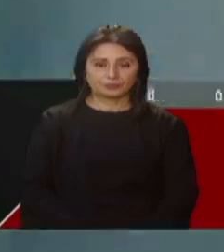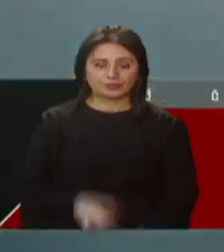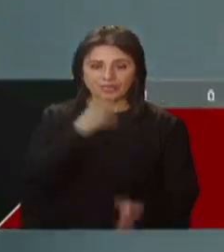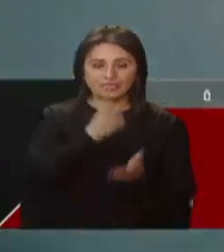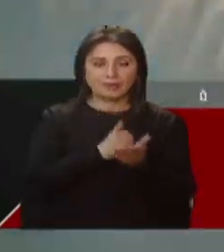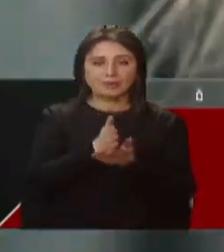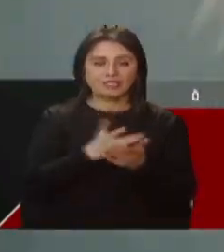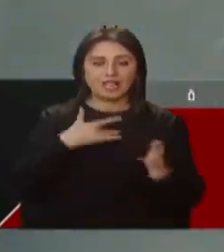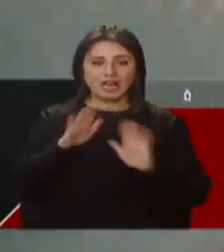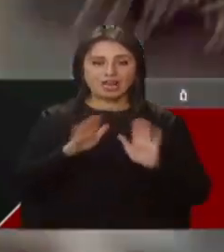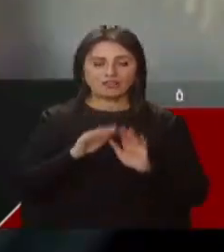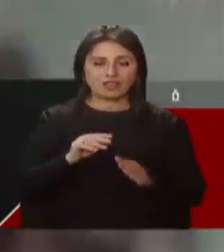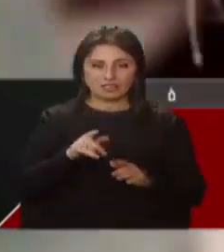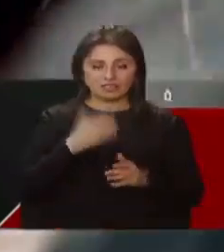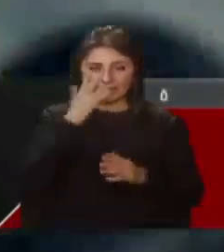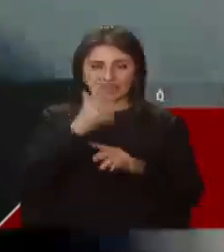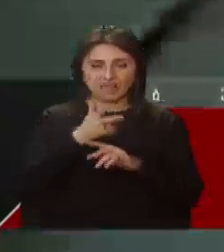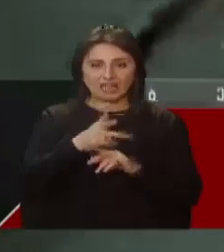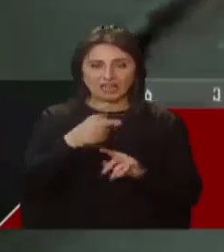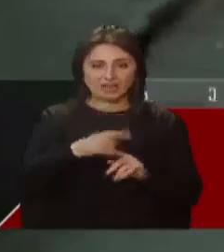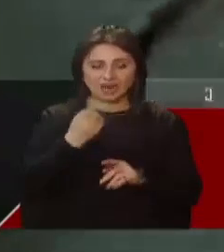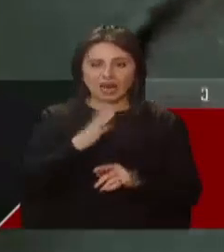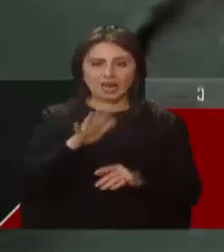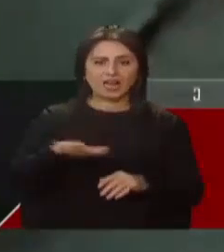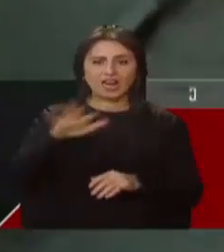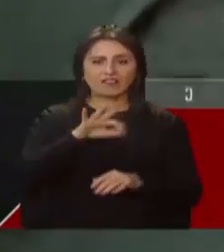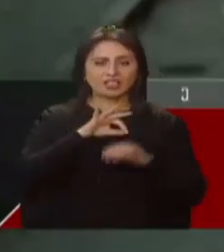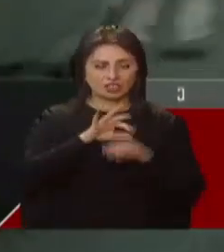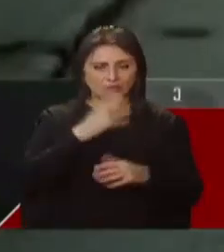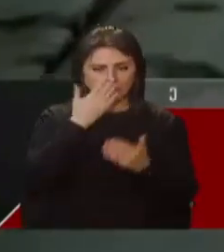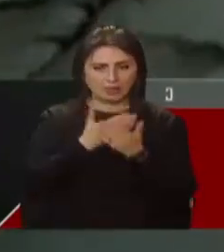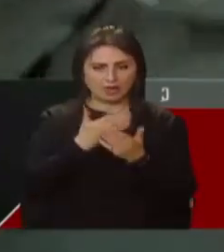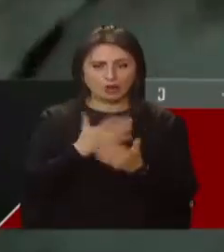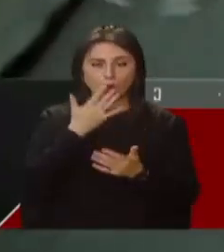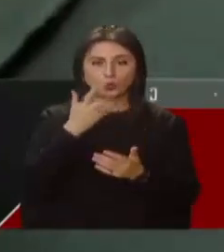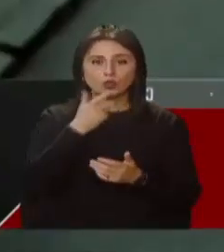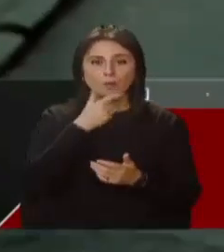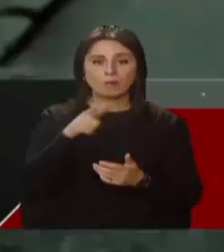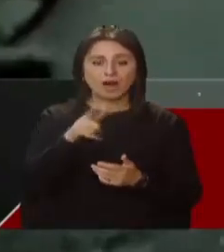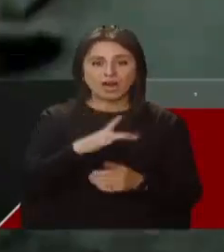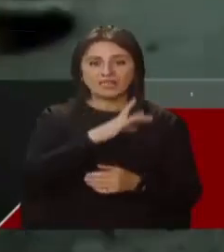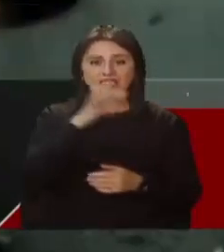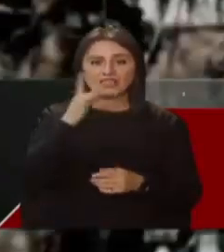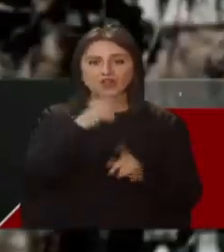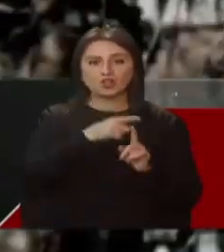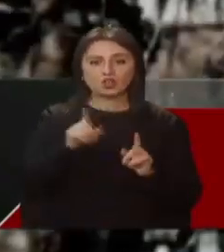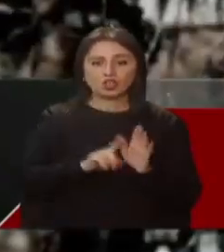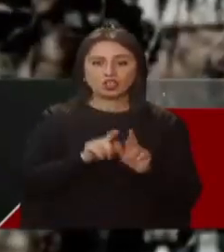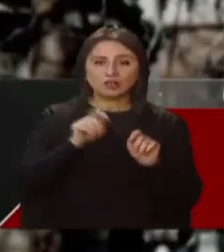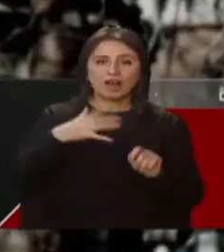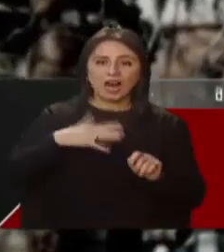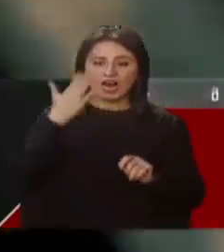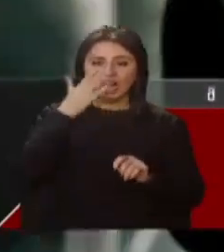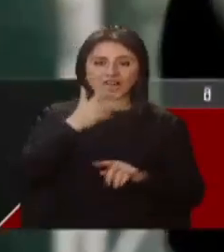წლების მანძილზე რეჟისორის ნამუშევრების რეტროსპექტივა არაერთ ქვეყანაში ჩატარდა. უცხოელი მაყურებელი საბჭოთა პერიოდში შექმნილ